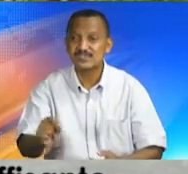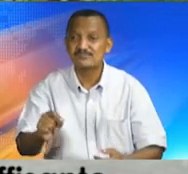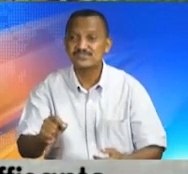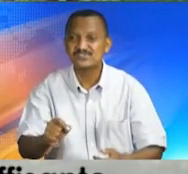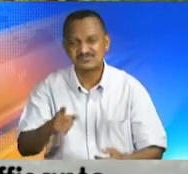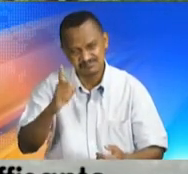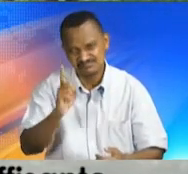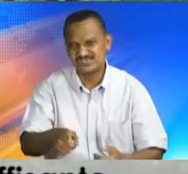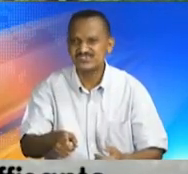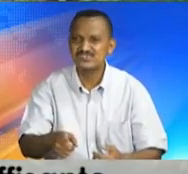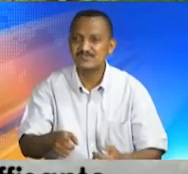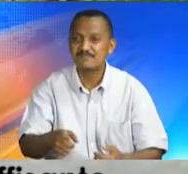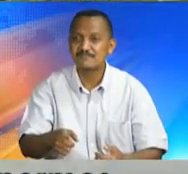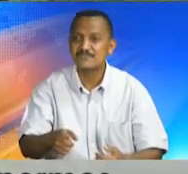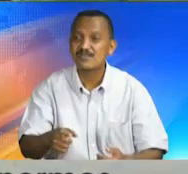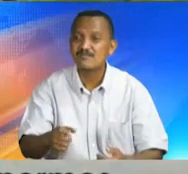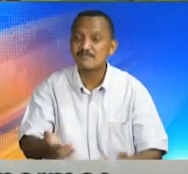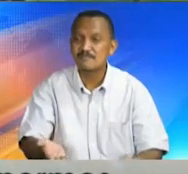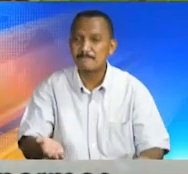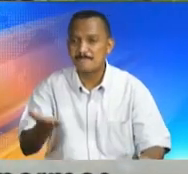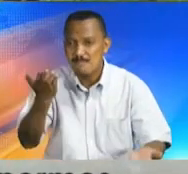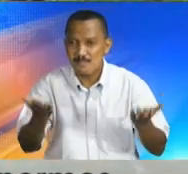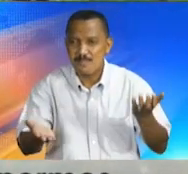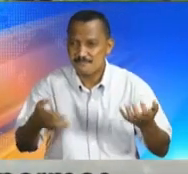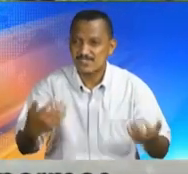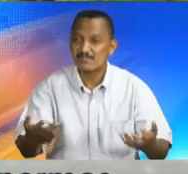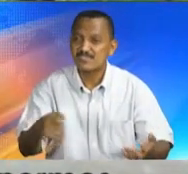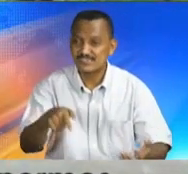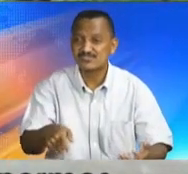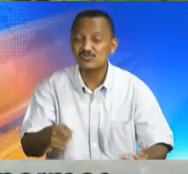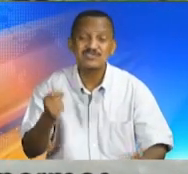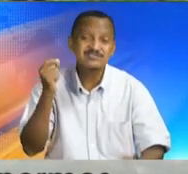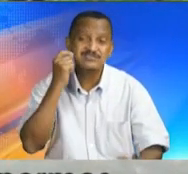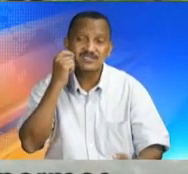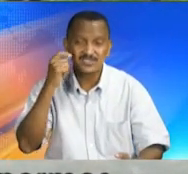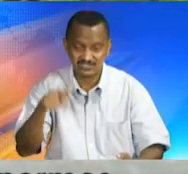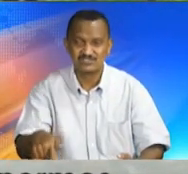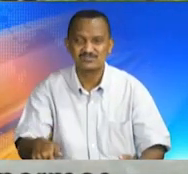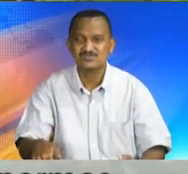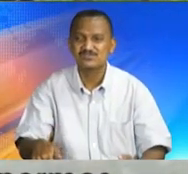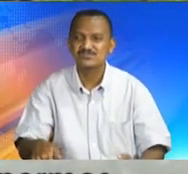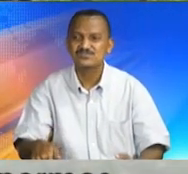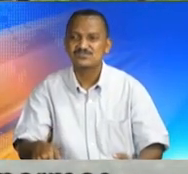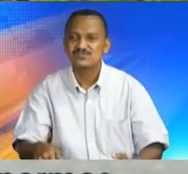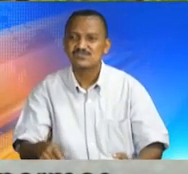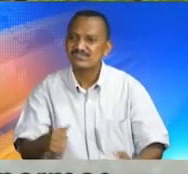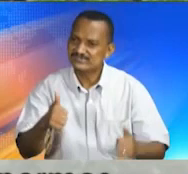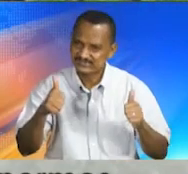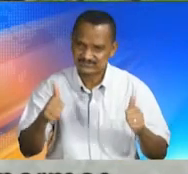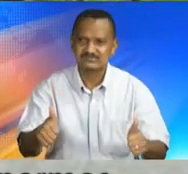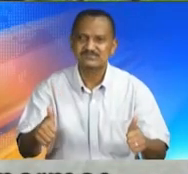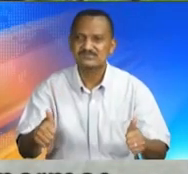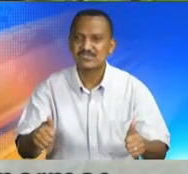amataony maromaro izany indrindra fa ny tsena eropeanina. Kalitaon'ny Tantely eto amintsika izany a azo lazaina hoe karazany tsara